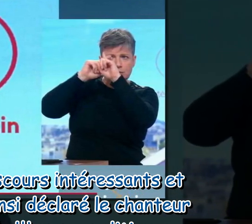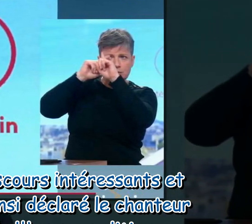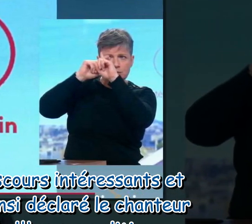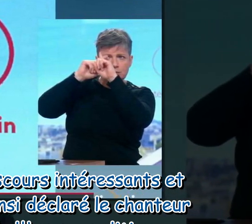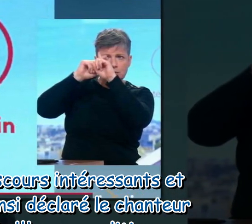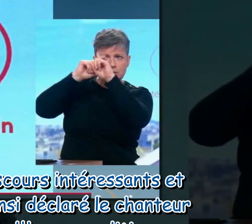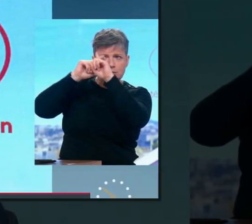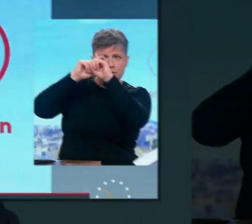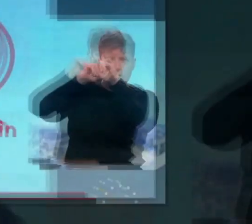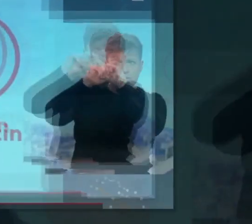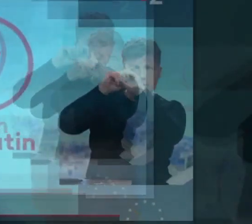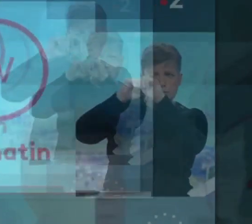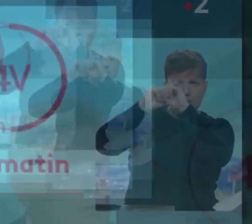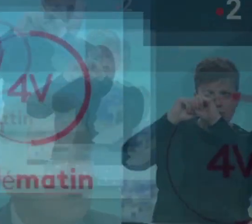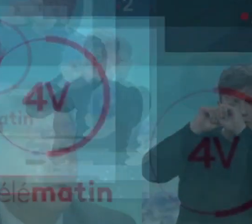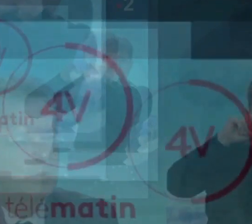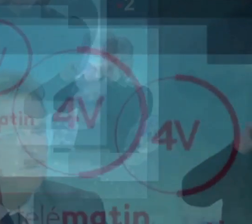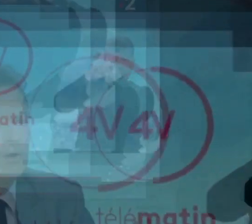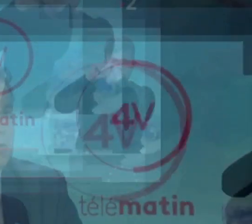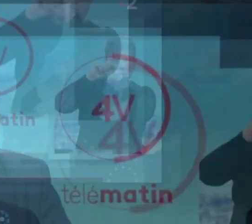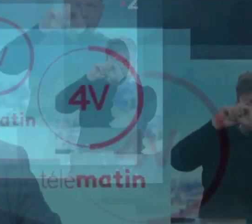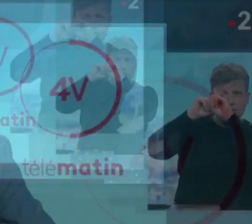l'homme politique.